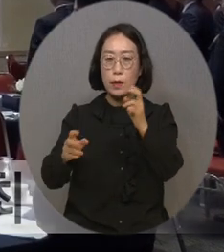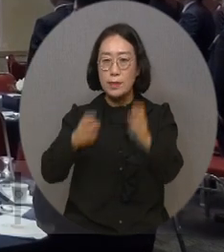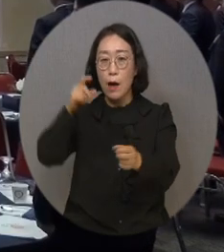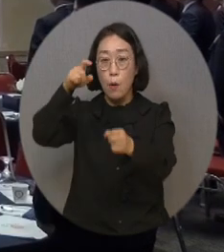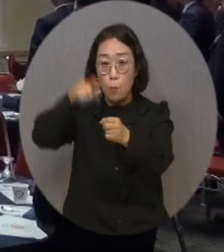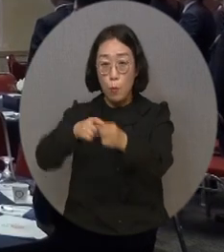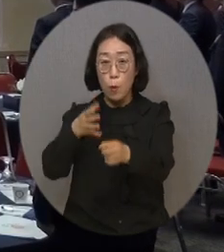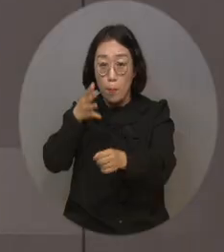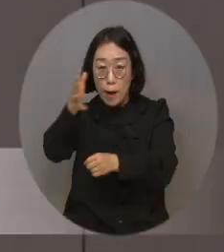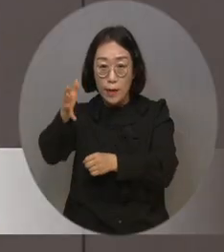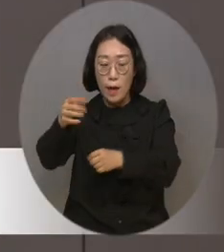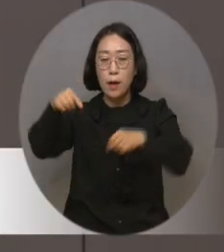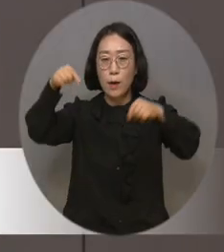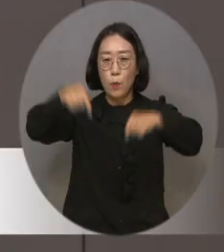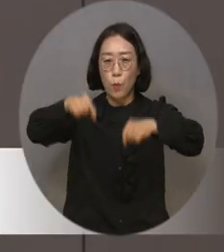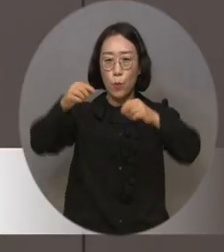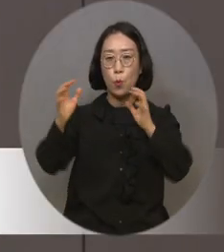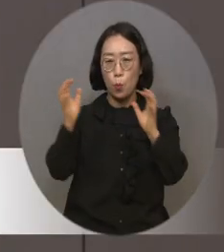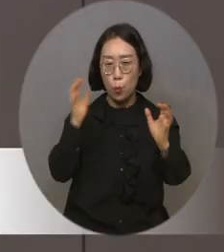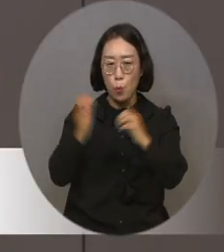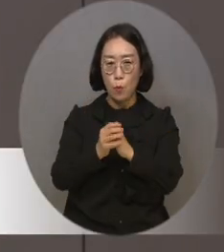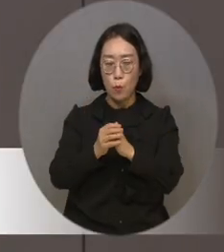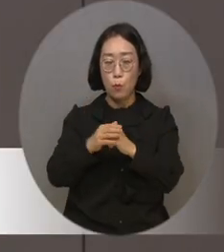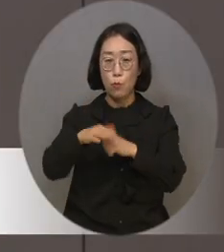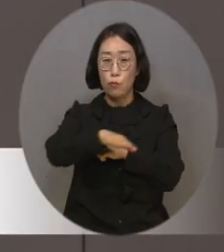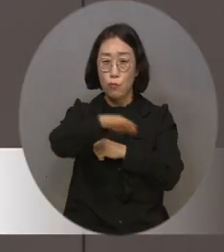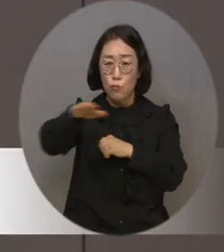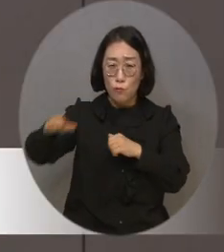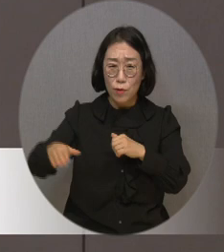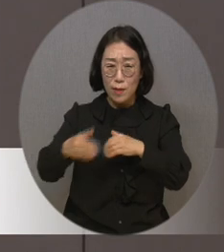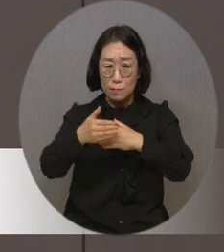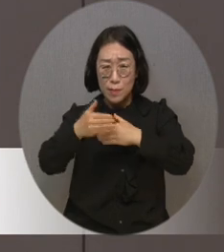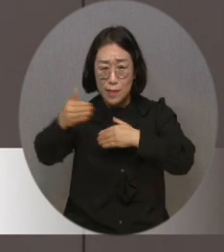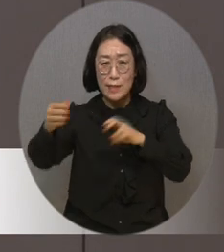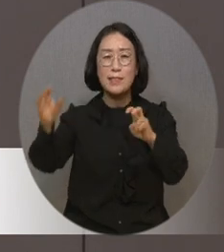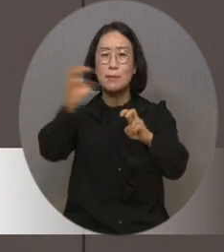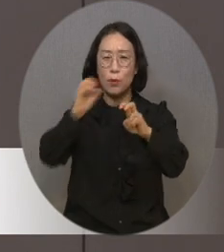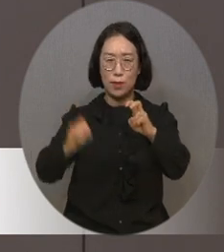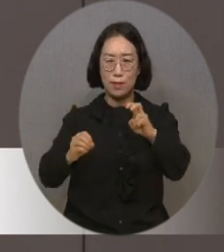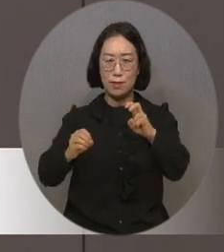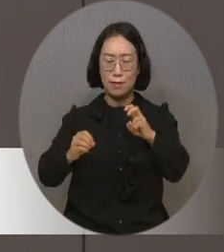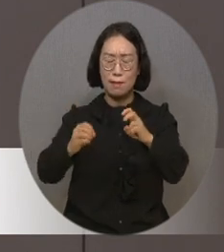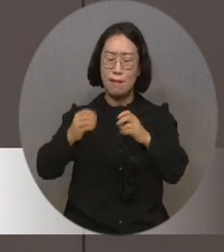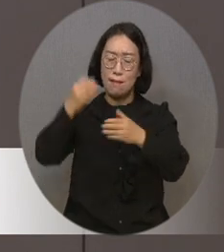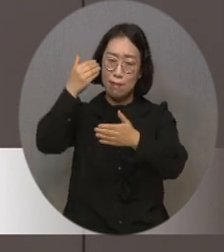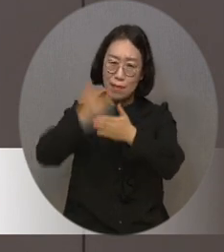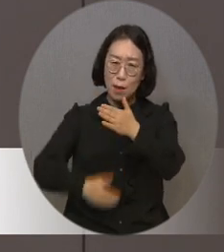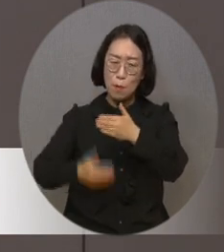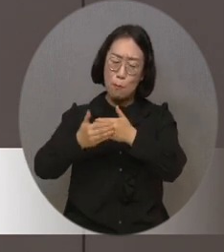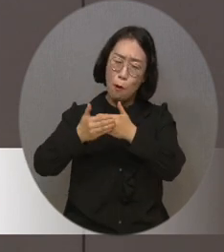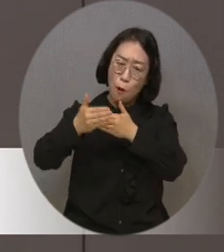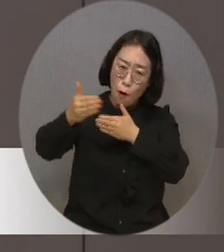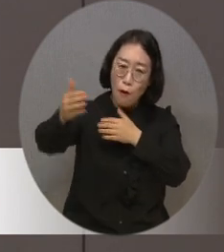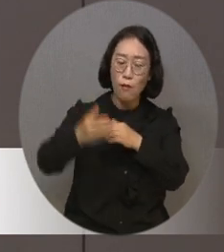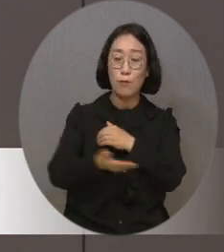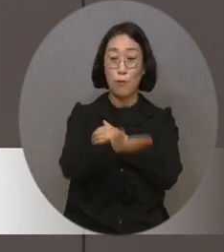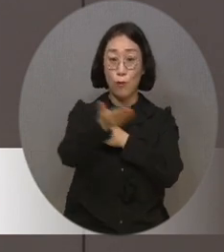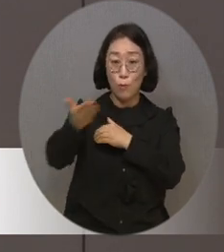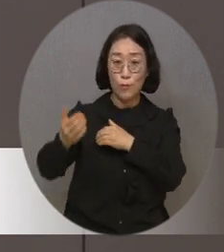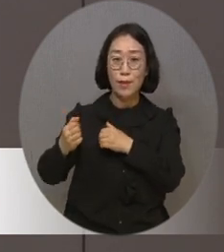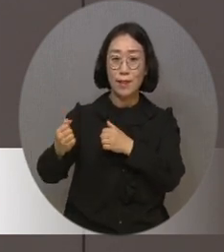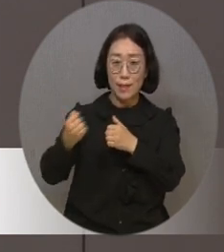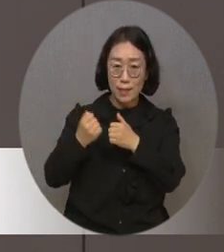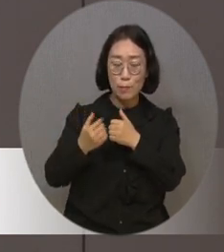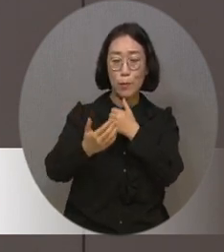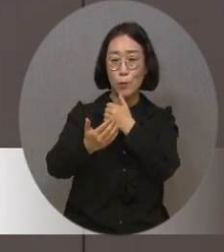방향을 논의했습니다. 저는 전체 지금 20%도 오지 않았나 이렇게 생각합니다. 앞으로도 갈 길이 많은데 여러분들께서